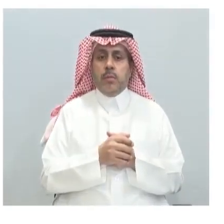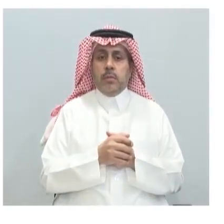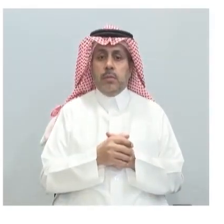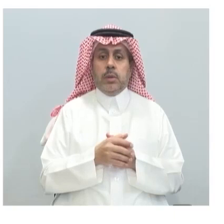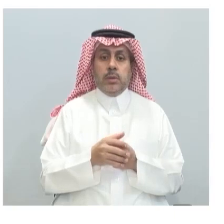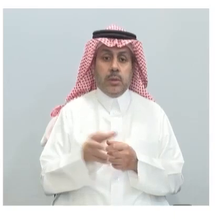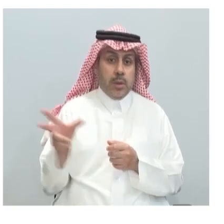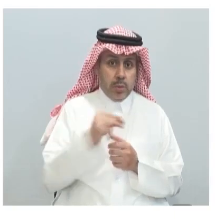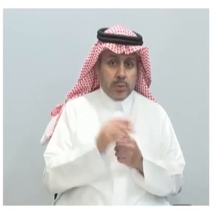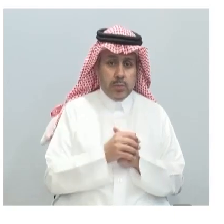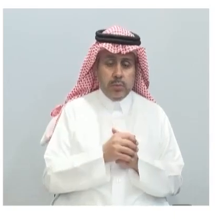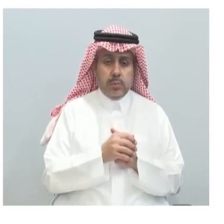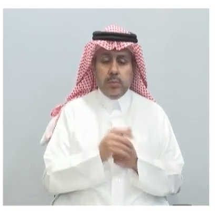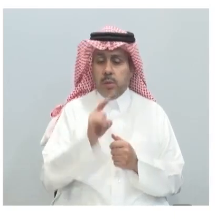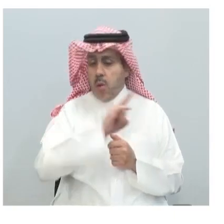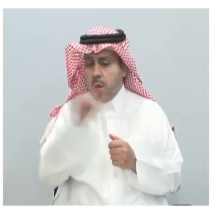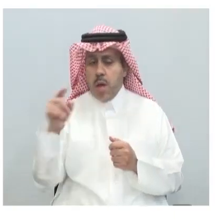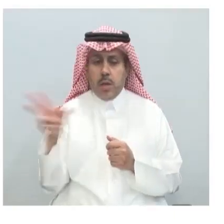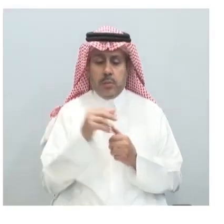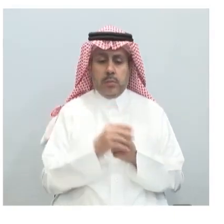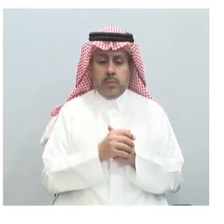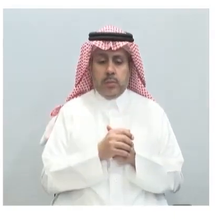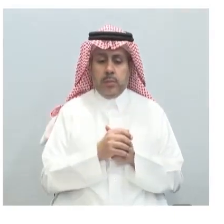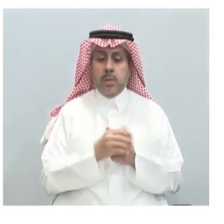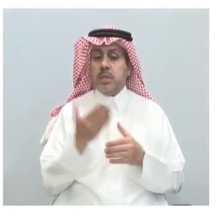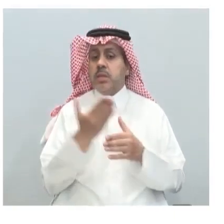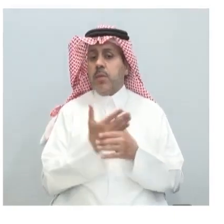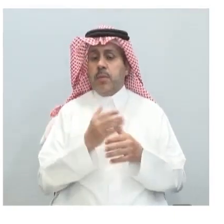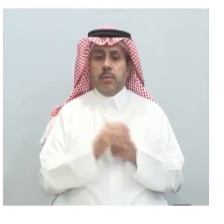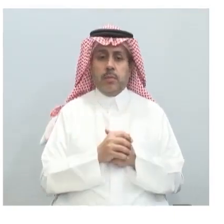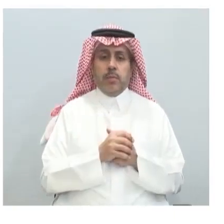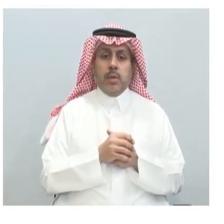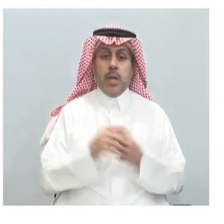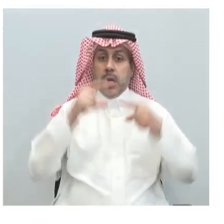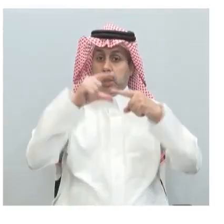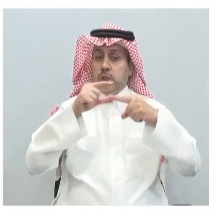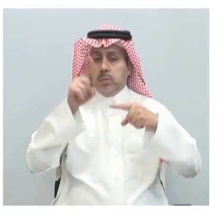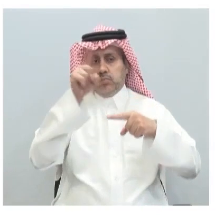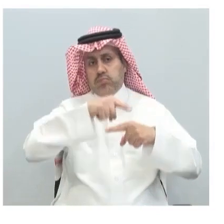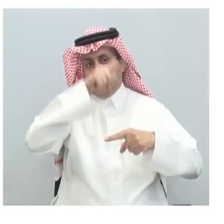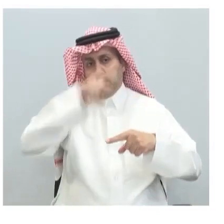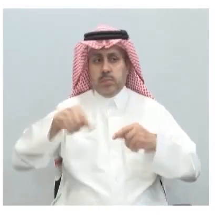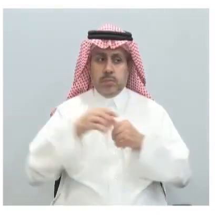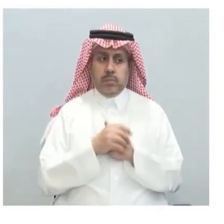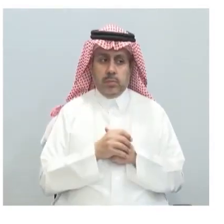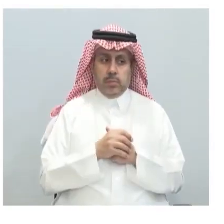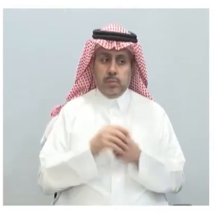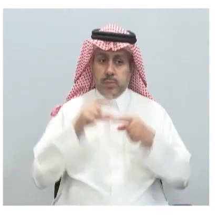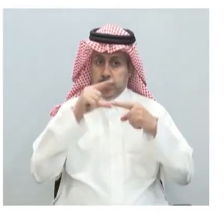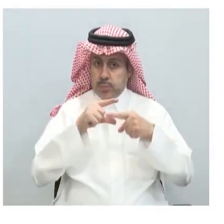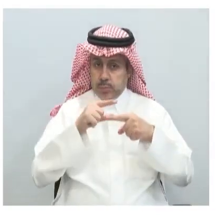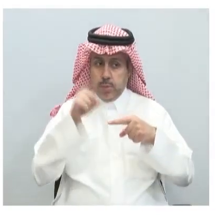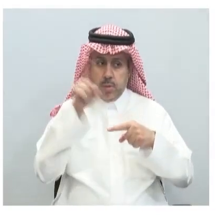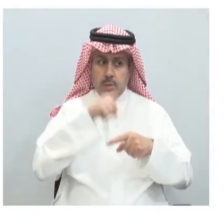النواتج سنقول لم تعطيني النواتج اذا ما السبب لان الاتجاه غير صحيح الاتجاه غير